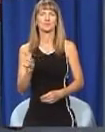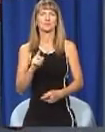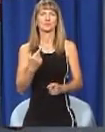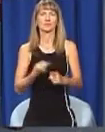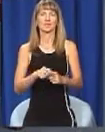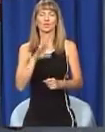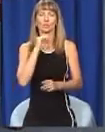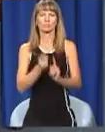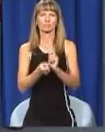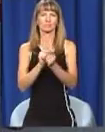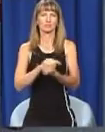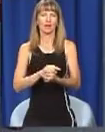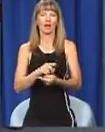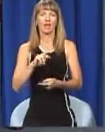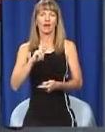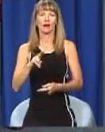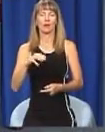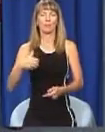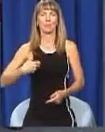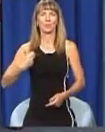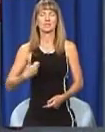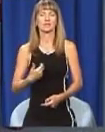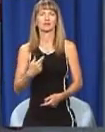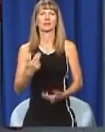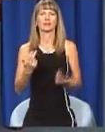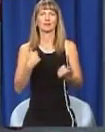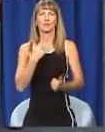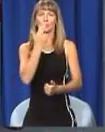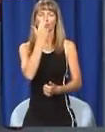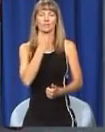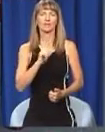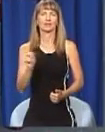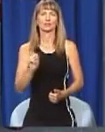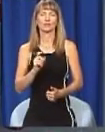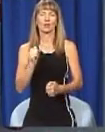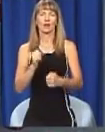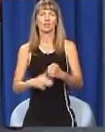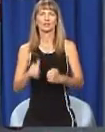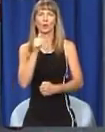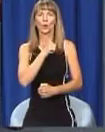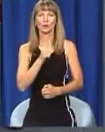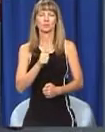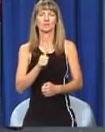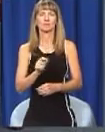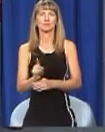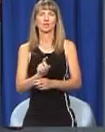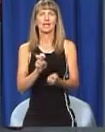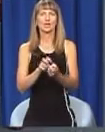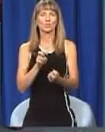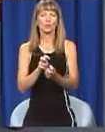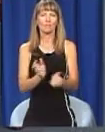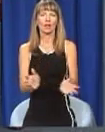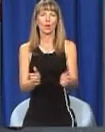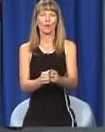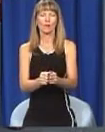фінпінчер перекладається як мавпочка. І дивно, що зазвичай ми звикли, що щурів, мишей, ну, гризунів